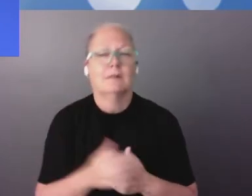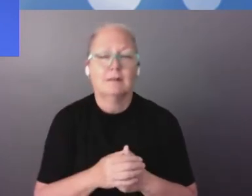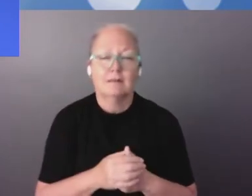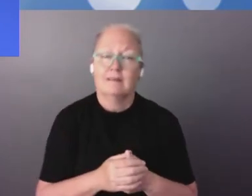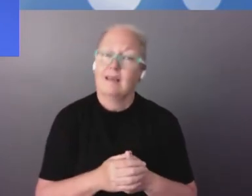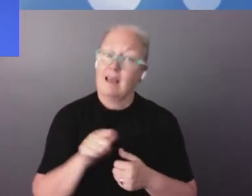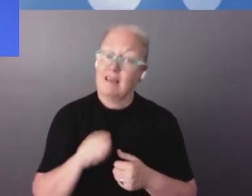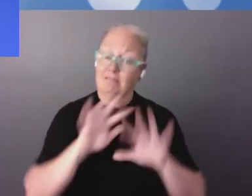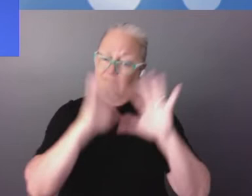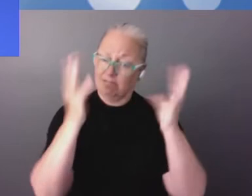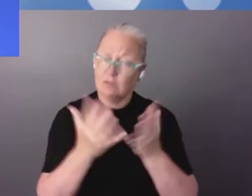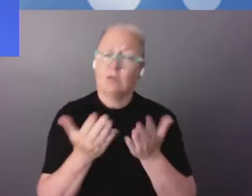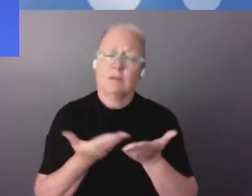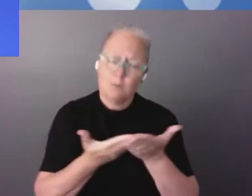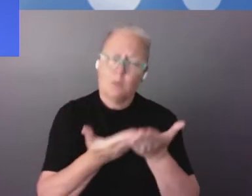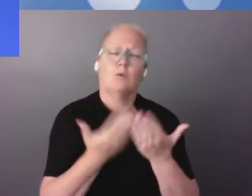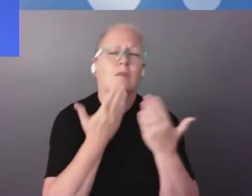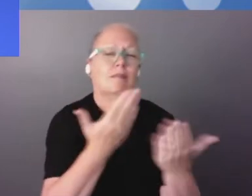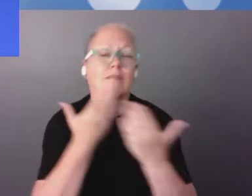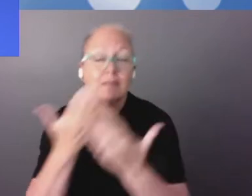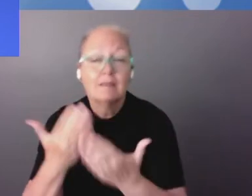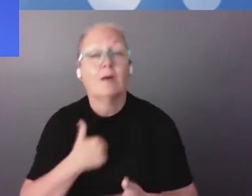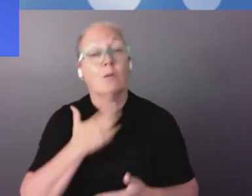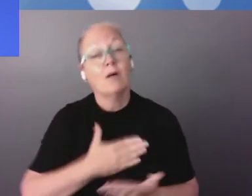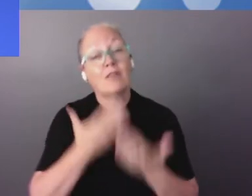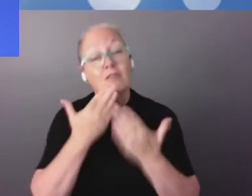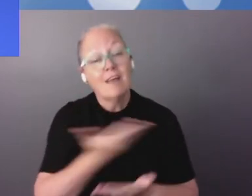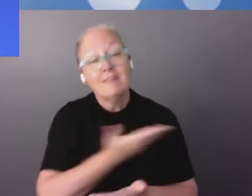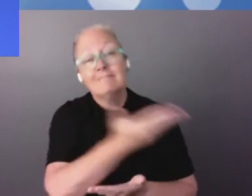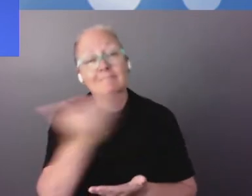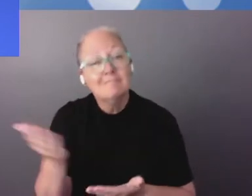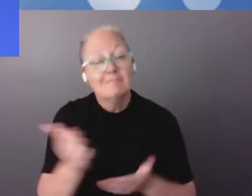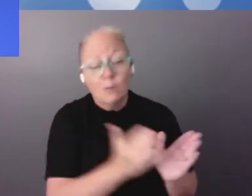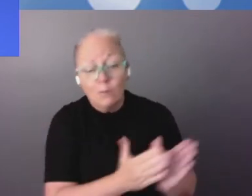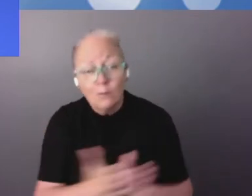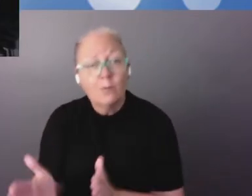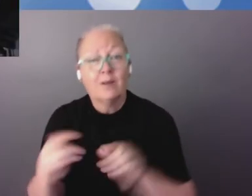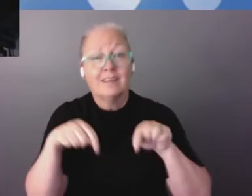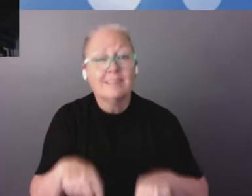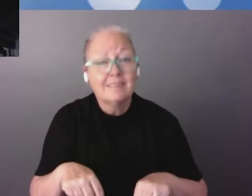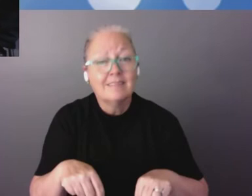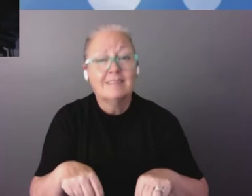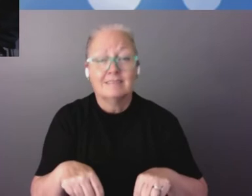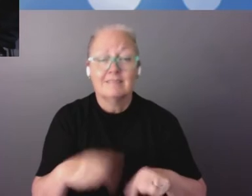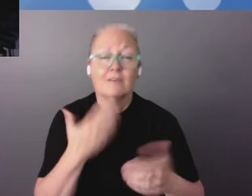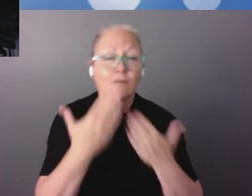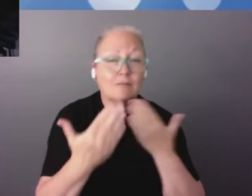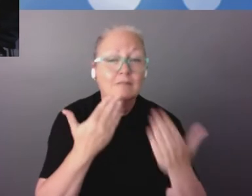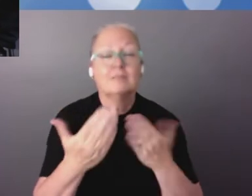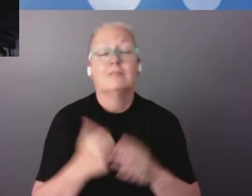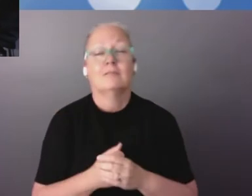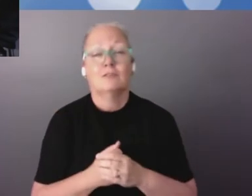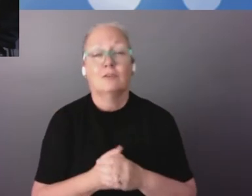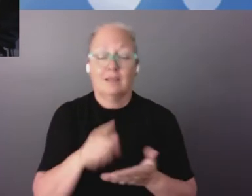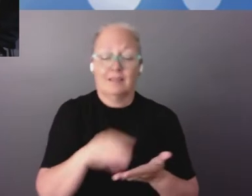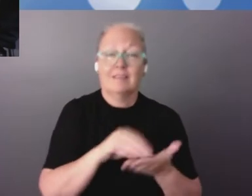وشكرا لمنظمي هذا المؤتمر، شكرا للنائب الأمين العام للمتحدة الذي